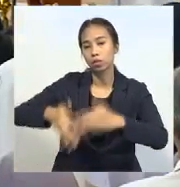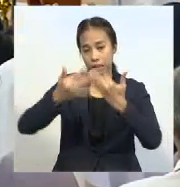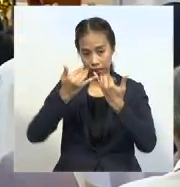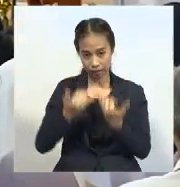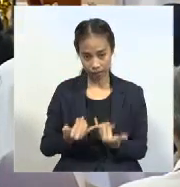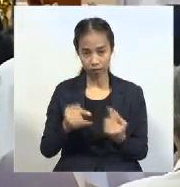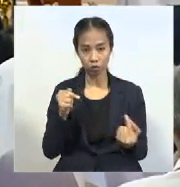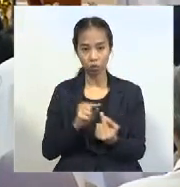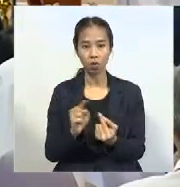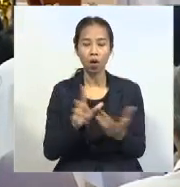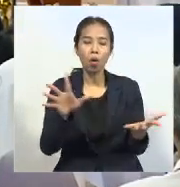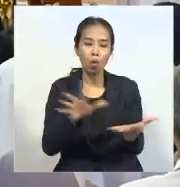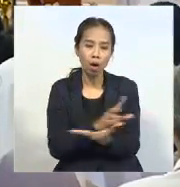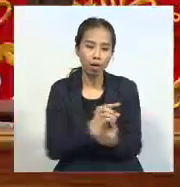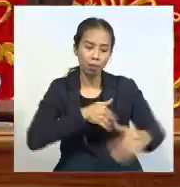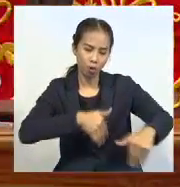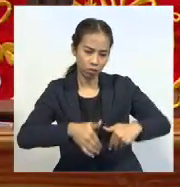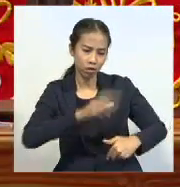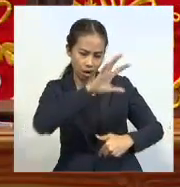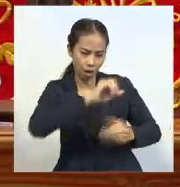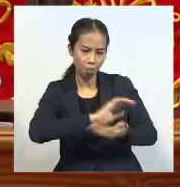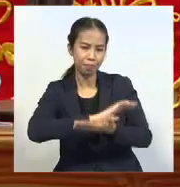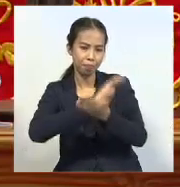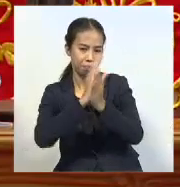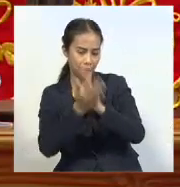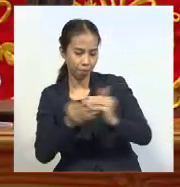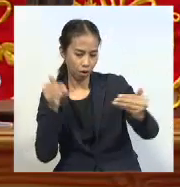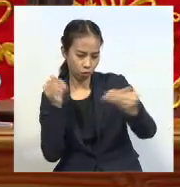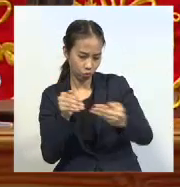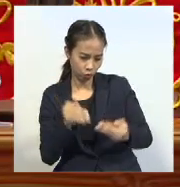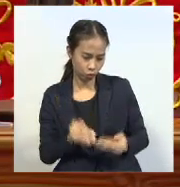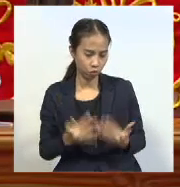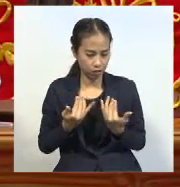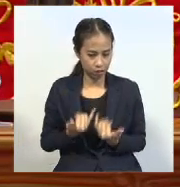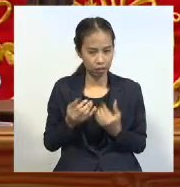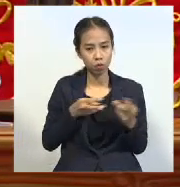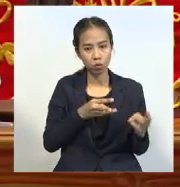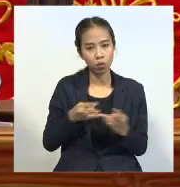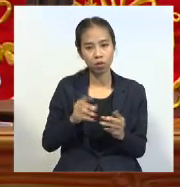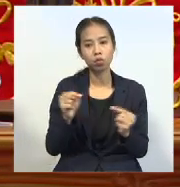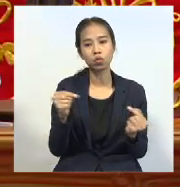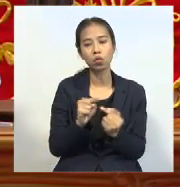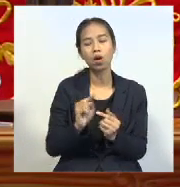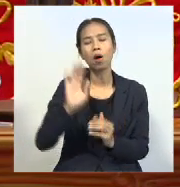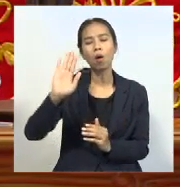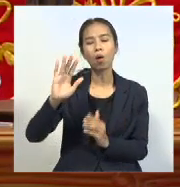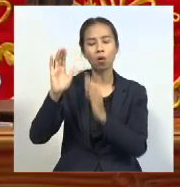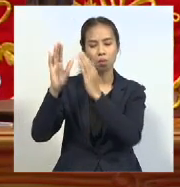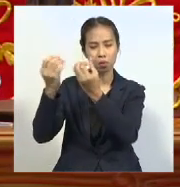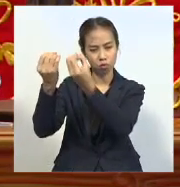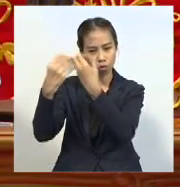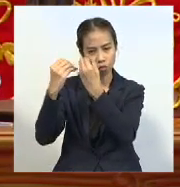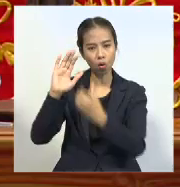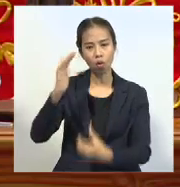ำสอนให้เข้ากับวัฒนธรรมท้องถิ่นให้มากยิ่งขึ้นเพื่อจะได้หาวิธีการใหม่ๆในการแบ่งพระวจนะคำของพระเจ้าจะเป็นการช่ว